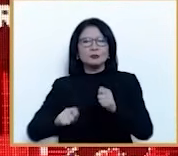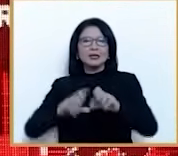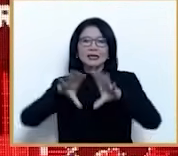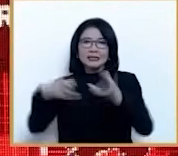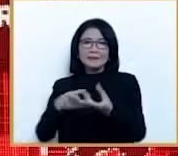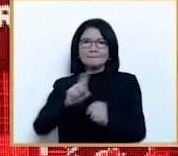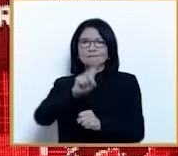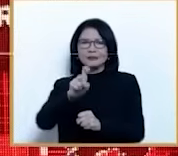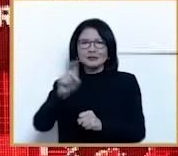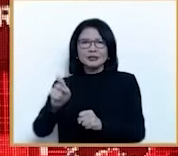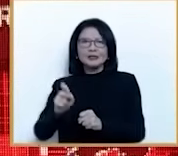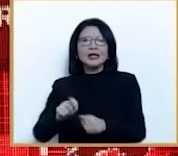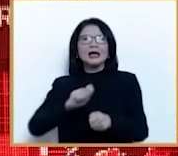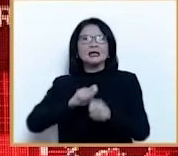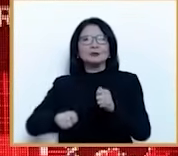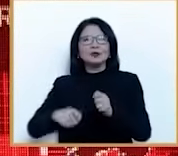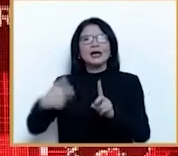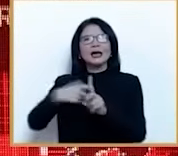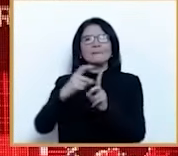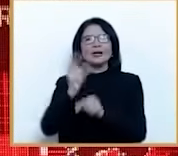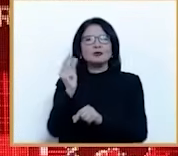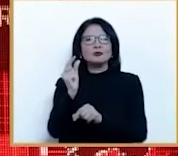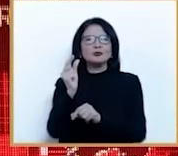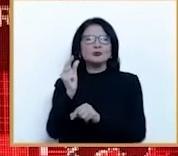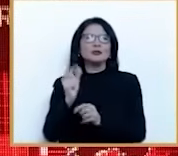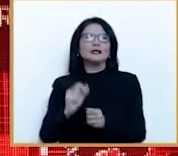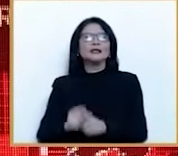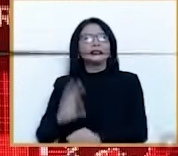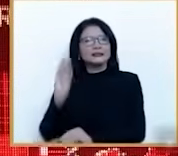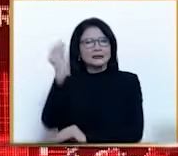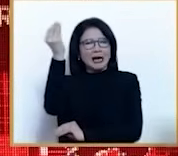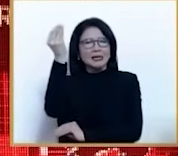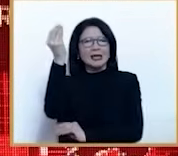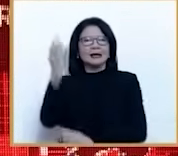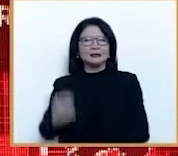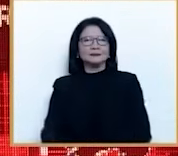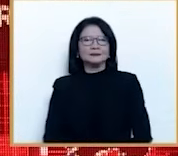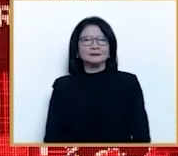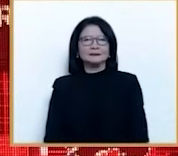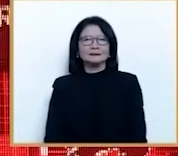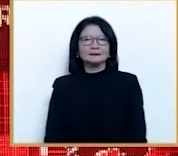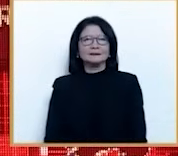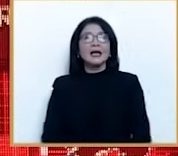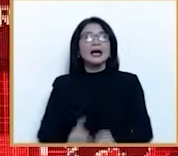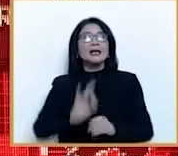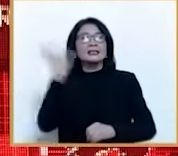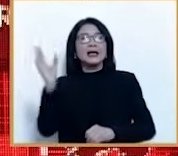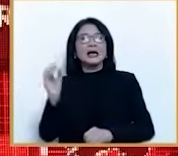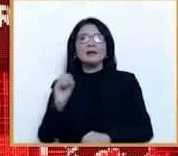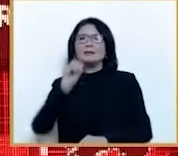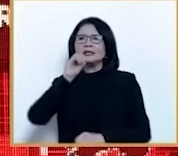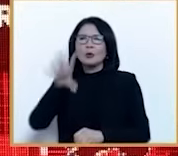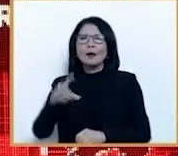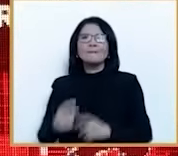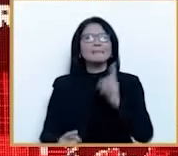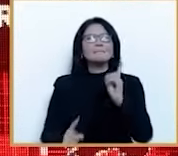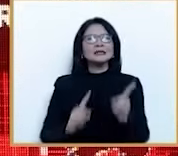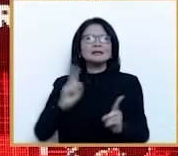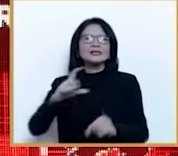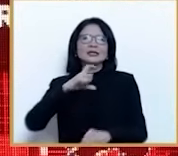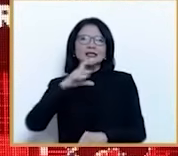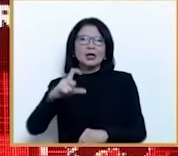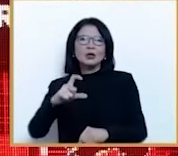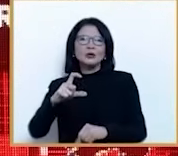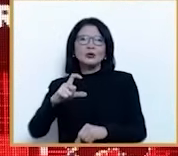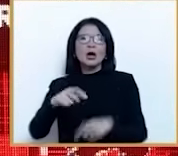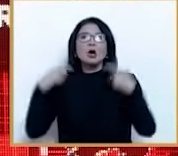panelis yang dibentuk oleh KPU Provinsi DKI Jakarta. Selain menjawab pertanyaan, masing-masing calon